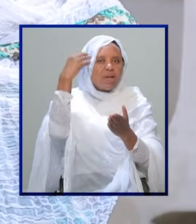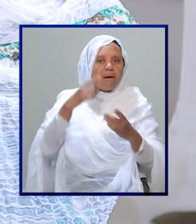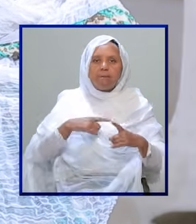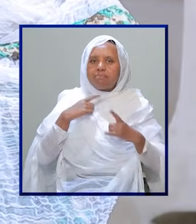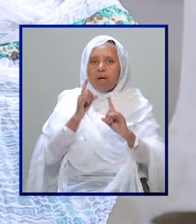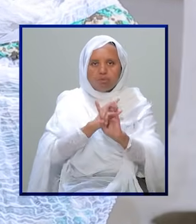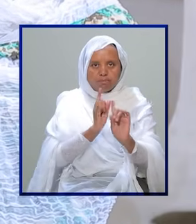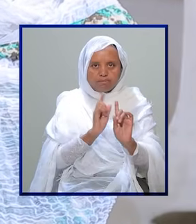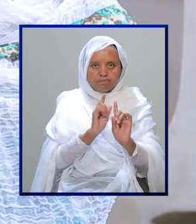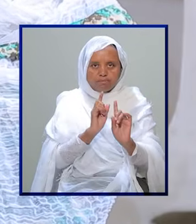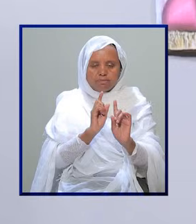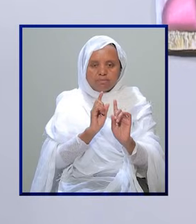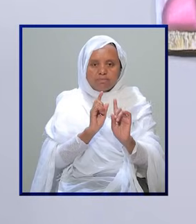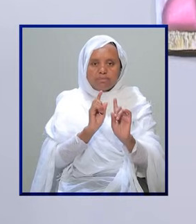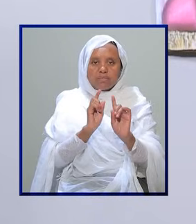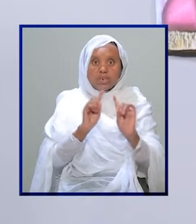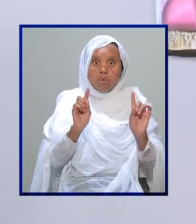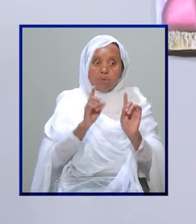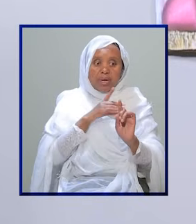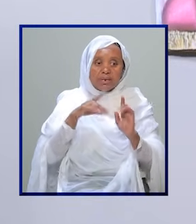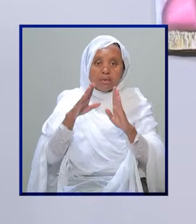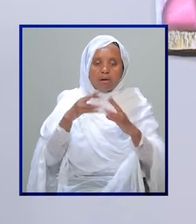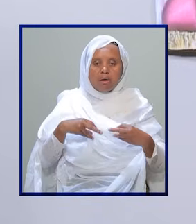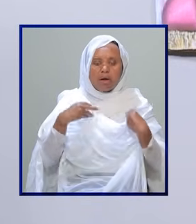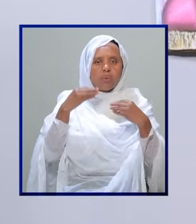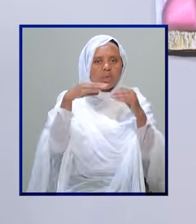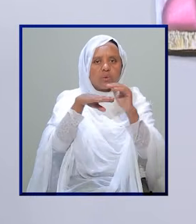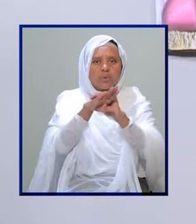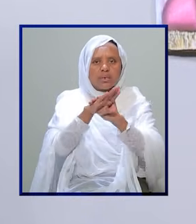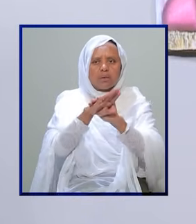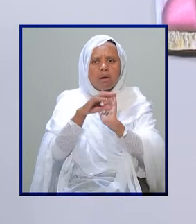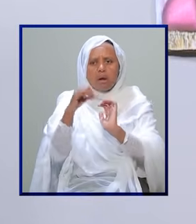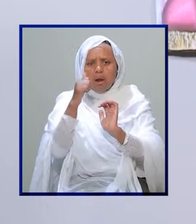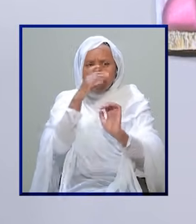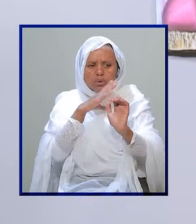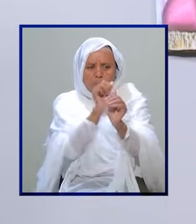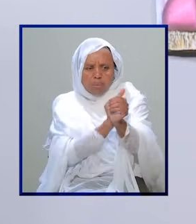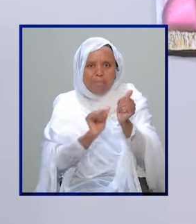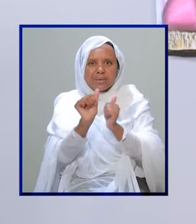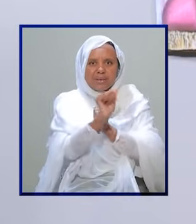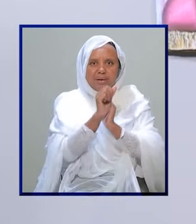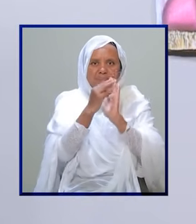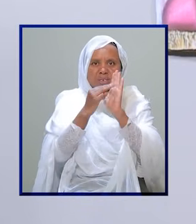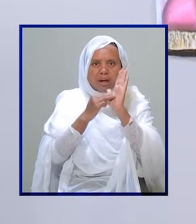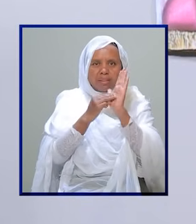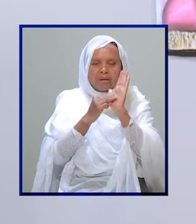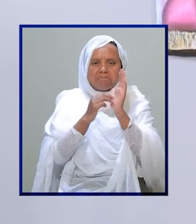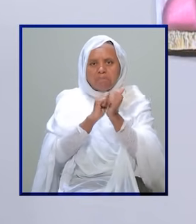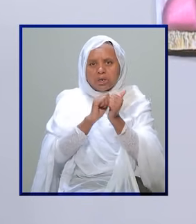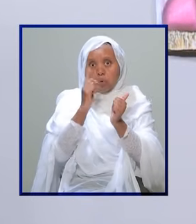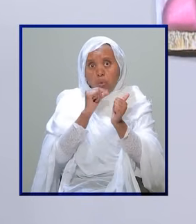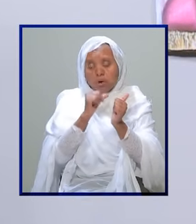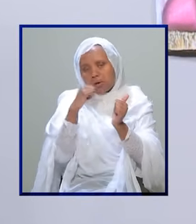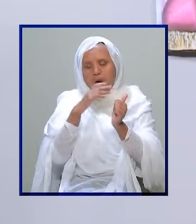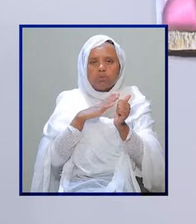አይኖርም። እንደውም በክርስትና ህይወት ውስጥ ሌላውን ሰው በማስቀደም ስርዓት የማይሽር ከሆነ ሌላውን